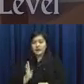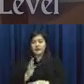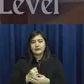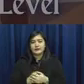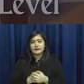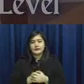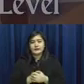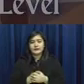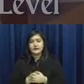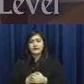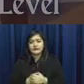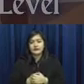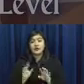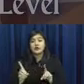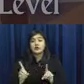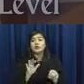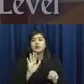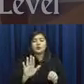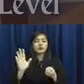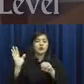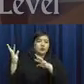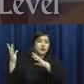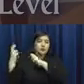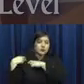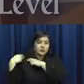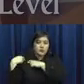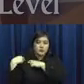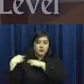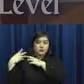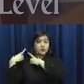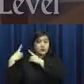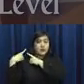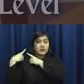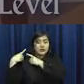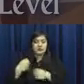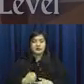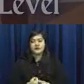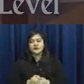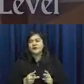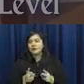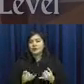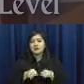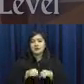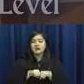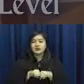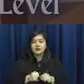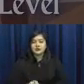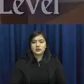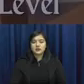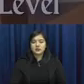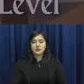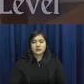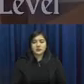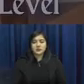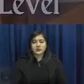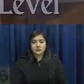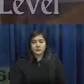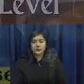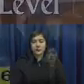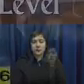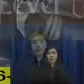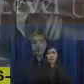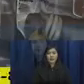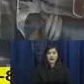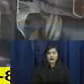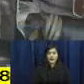Pagtupad natin sa ating tungkulin ay napakahalaga, kapatid. Napakahalaga. Katunayan, ang